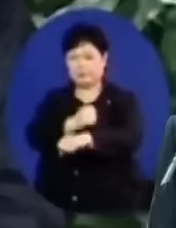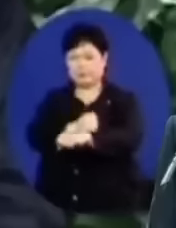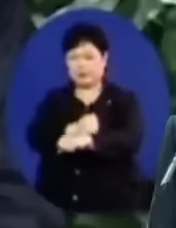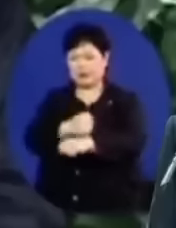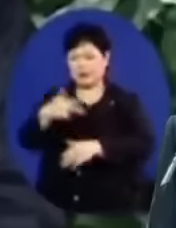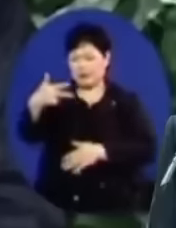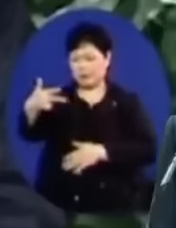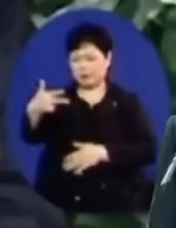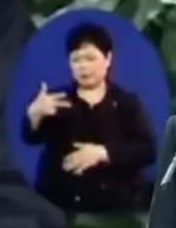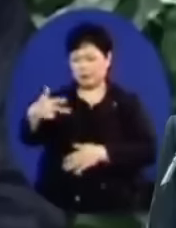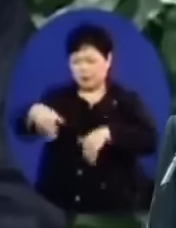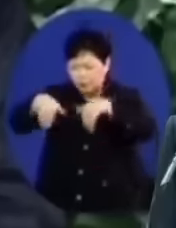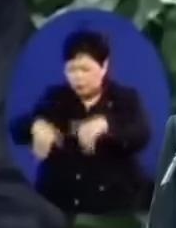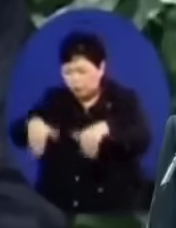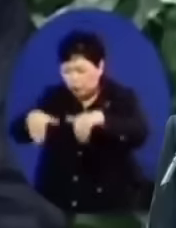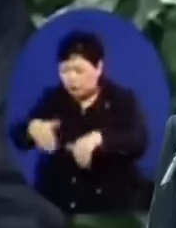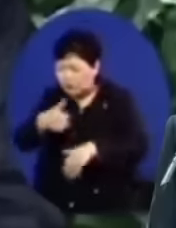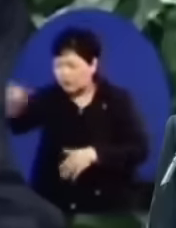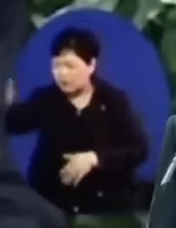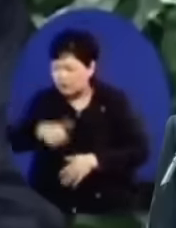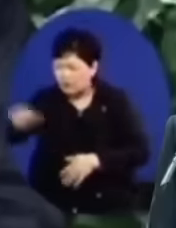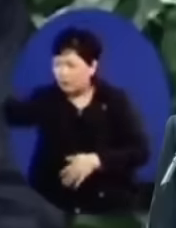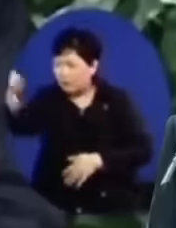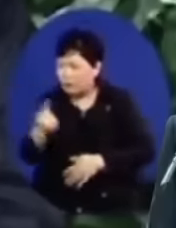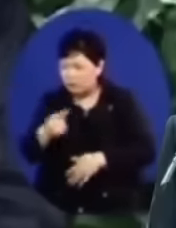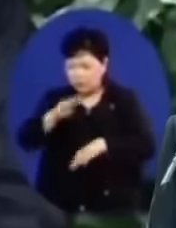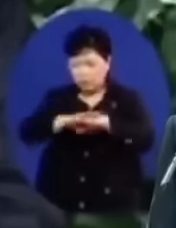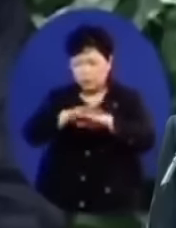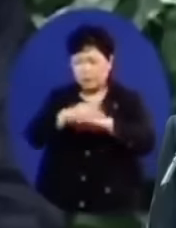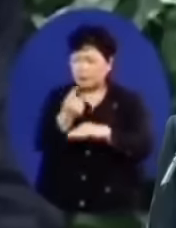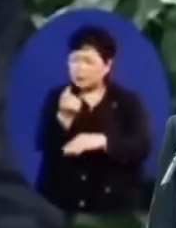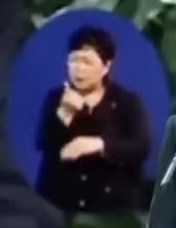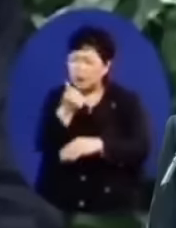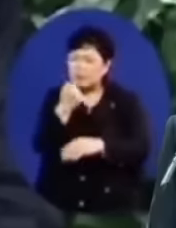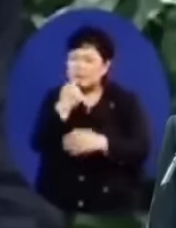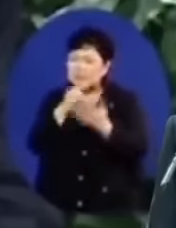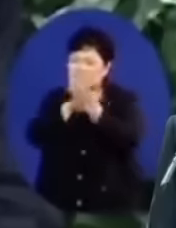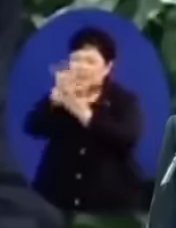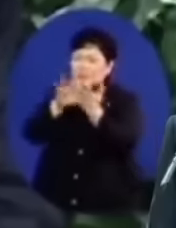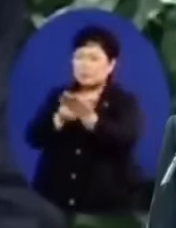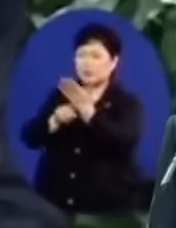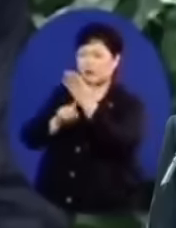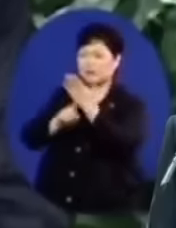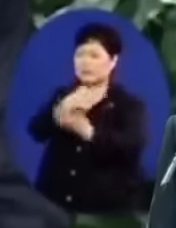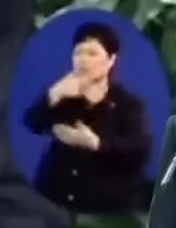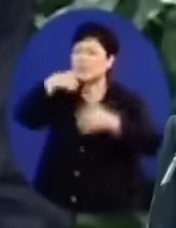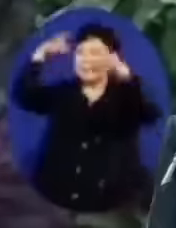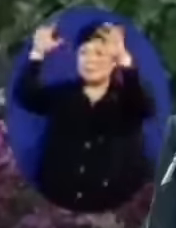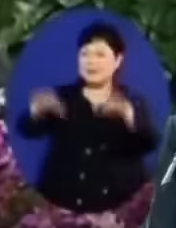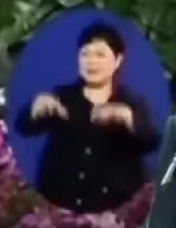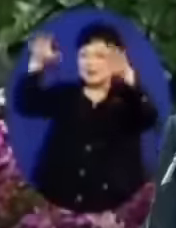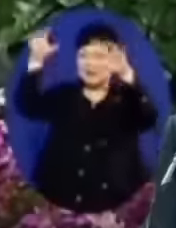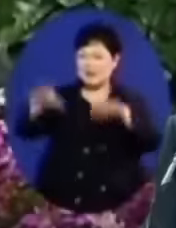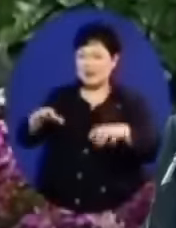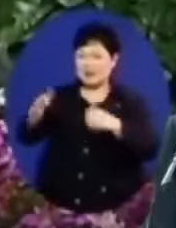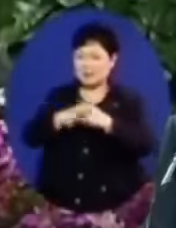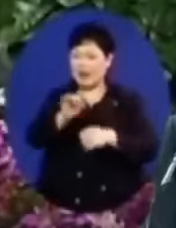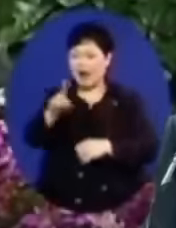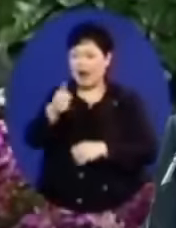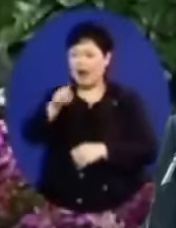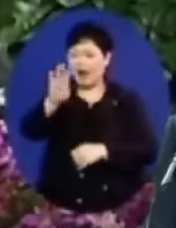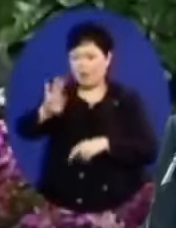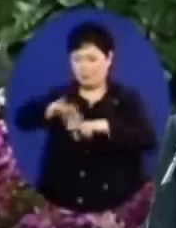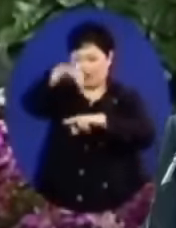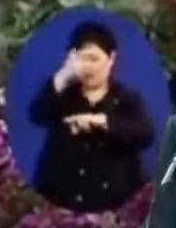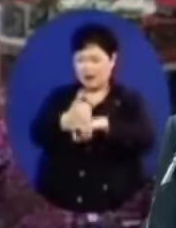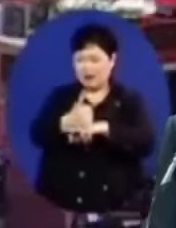일곱 번째 그 사환이 와서 손바닥만한 구름이 떴다고 하니까 큰 비가 올 테니까 아왕 보고 빨리